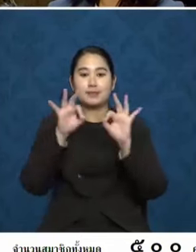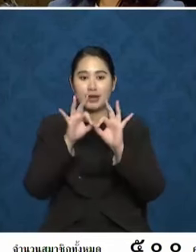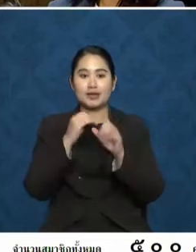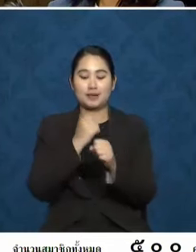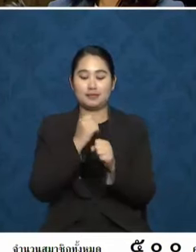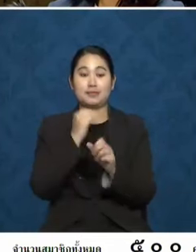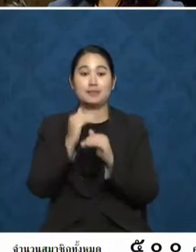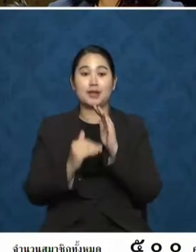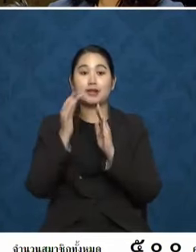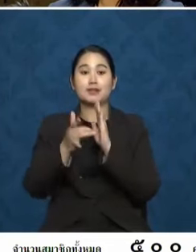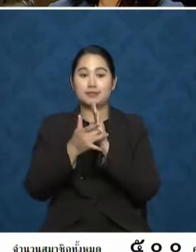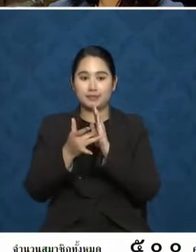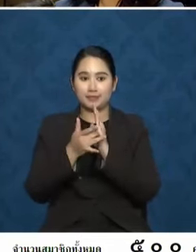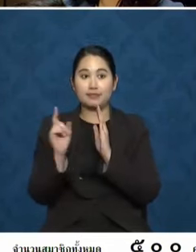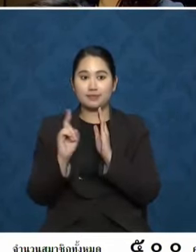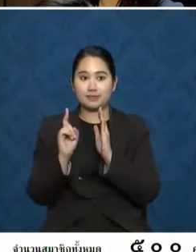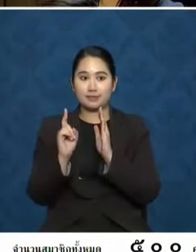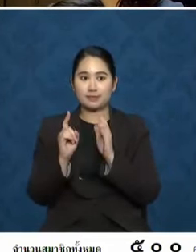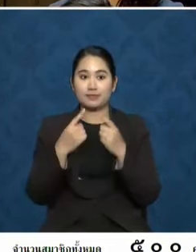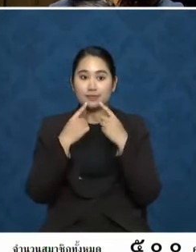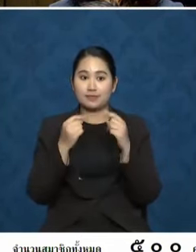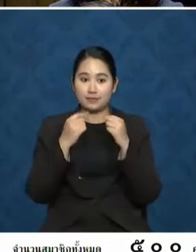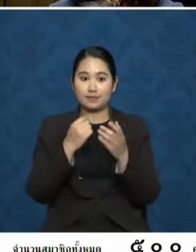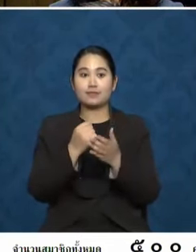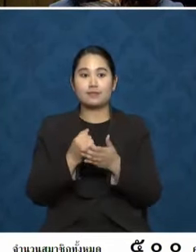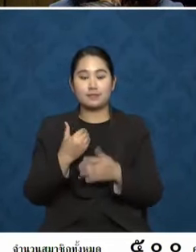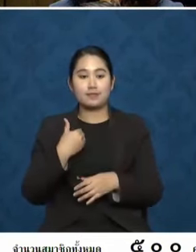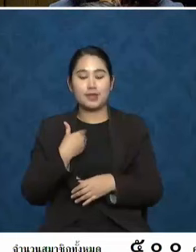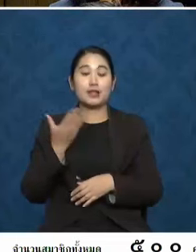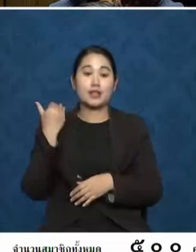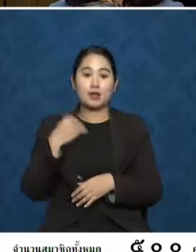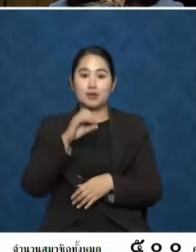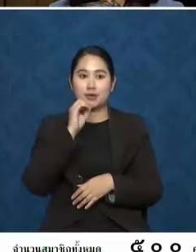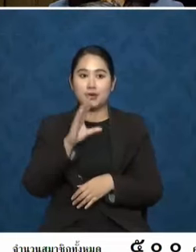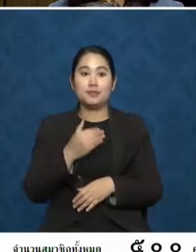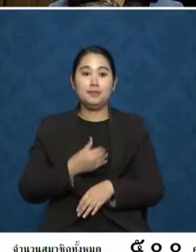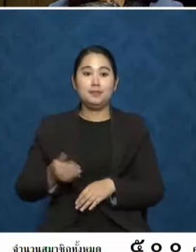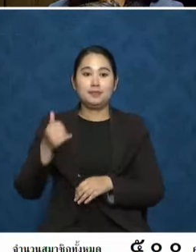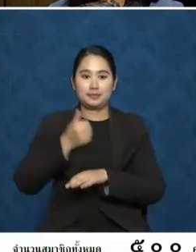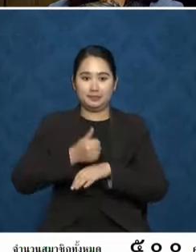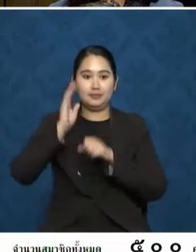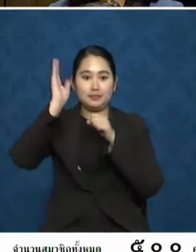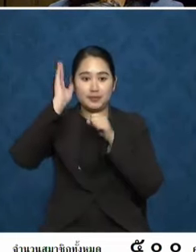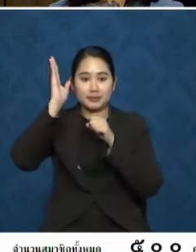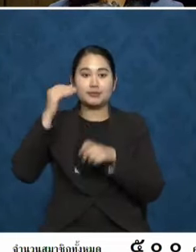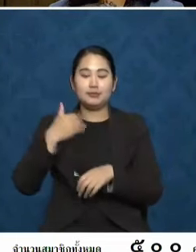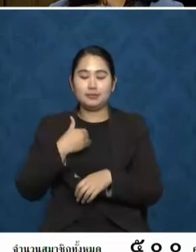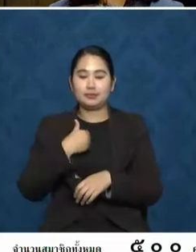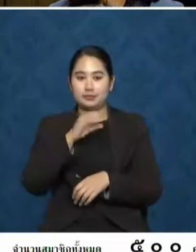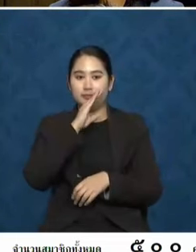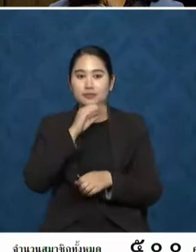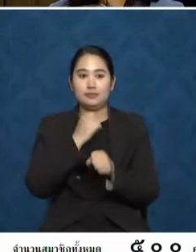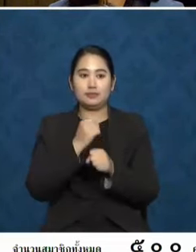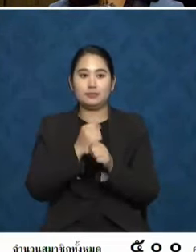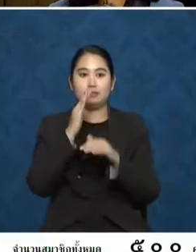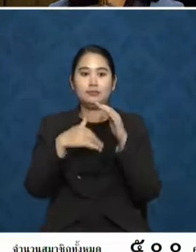ุดของการพนาเทคโโยีซึ่งก็ตบสนองกัสิทท่านพูดไ้เมื่อตอนลุข้ชยแงรายงานนะครับผมคิดว่าถ้ท่านจะพัฒน